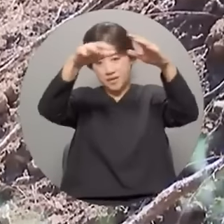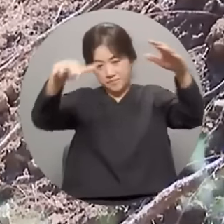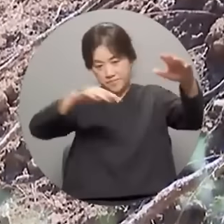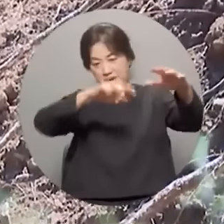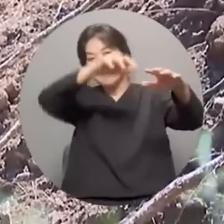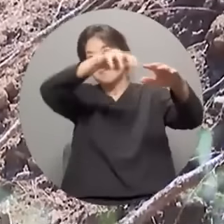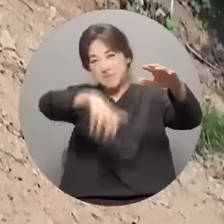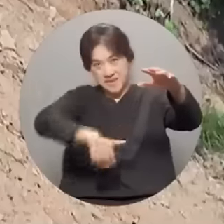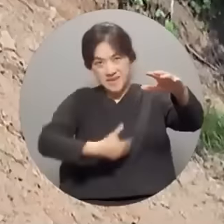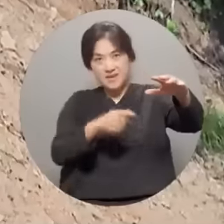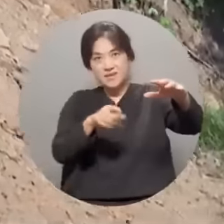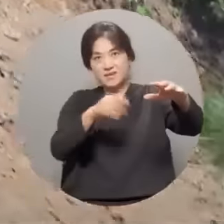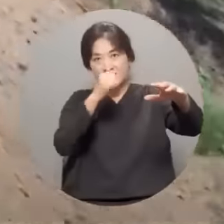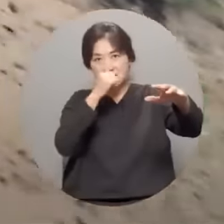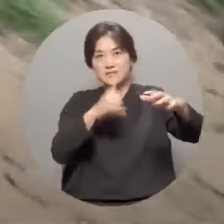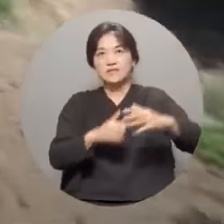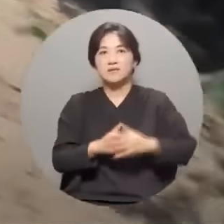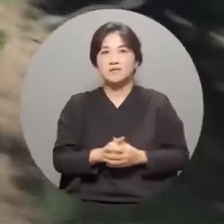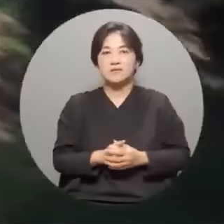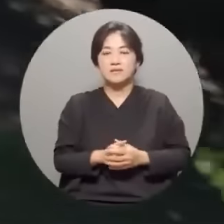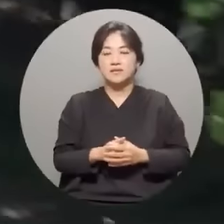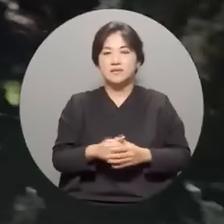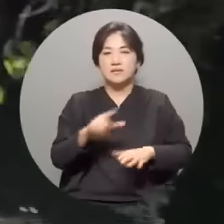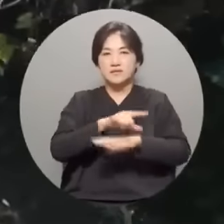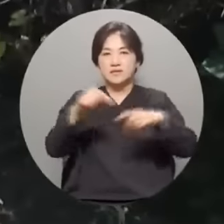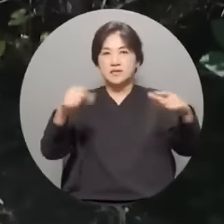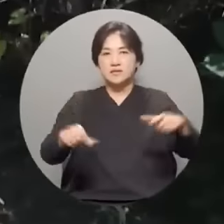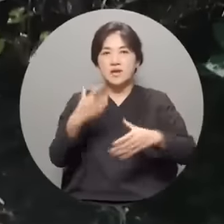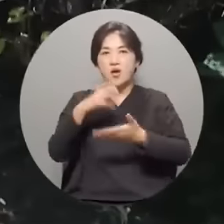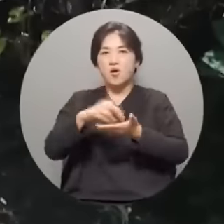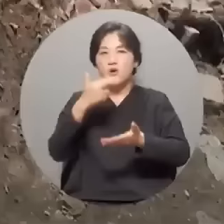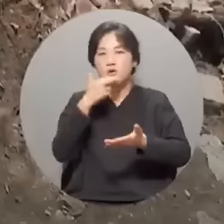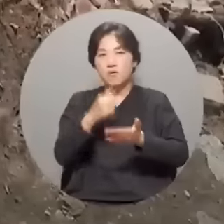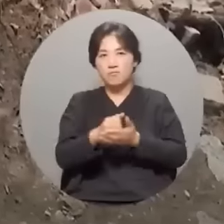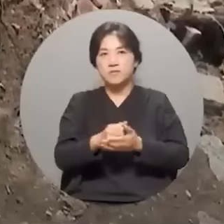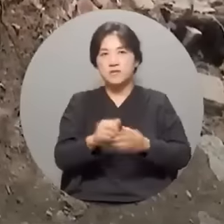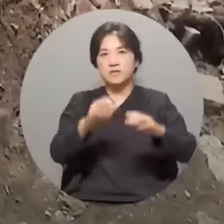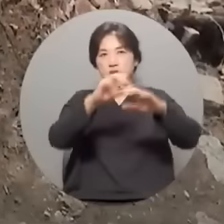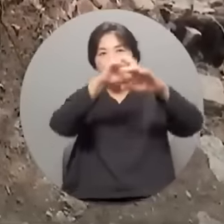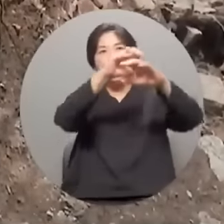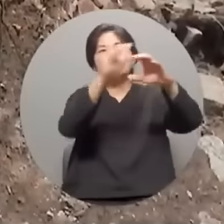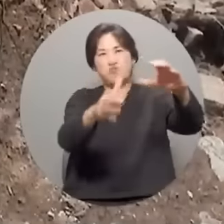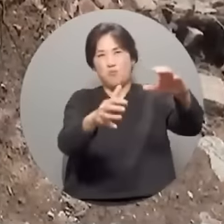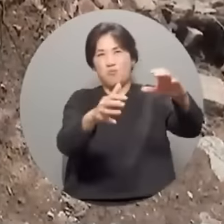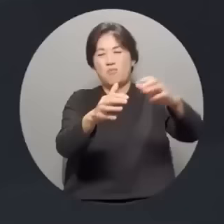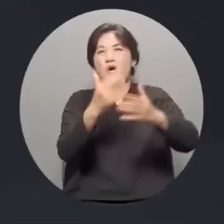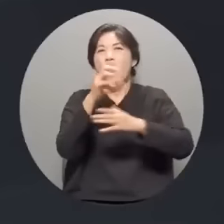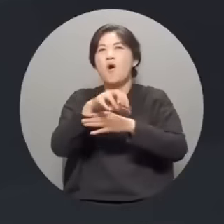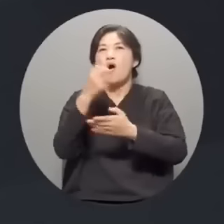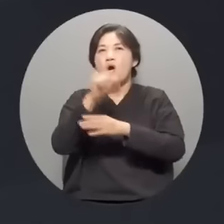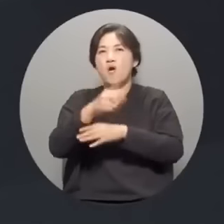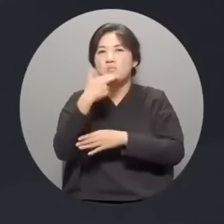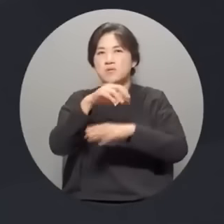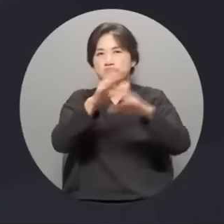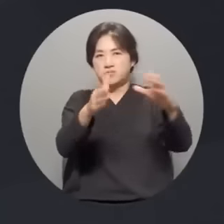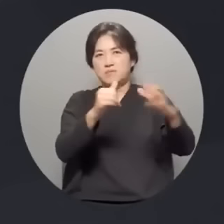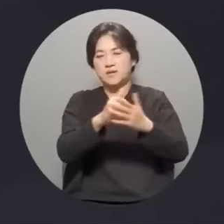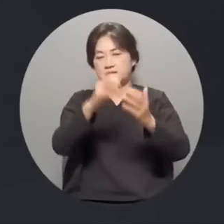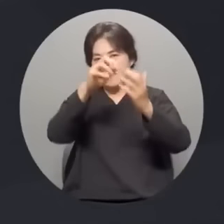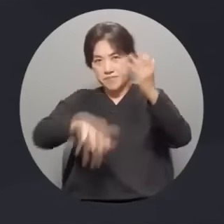수 있었습니다 지자체 허가 없이 조성된 무덤에서 산사태가 시작된 겁니다 무덤 주변엔